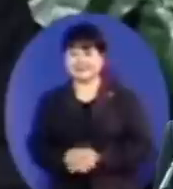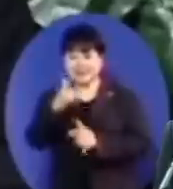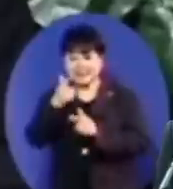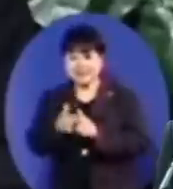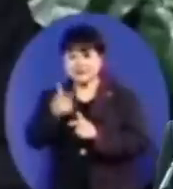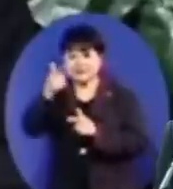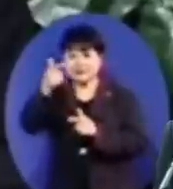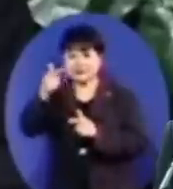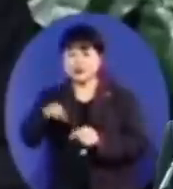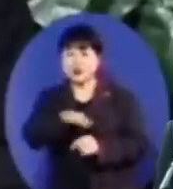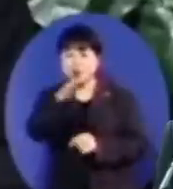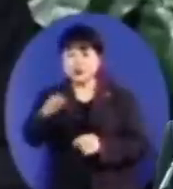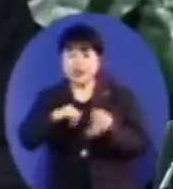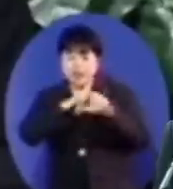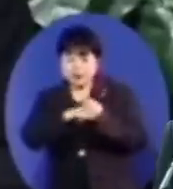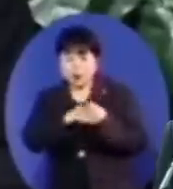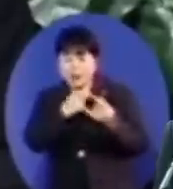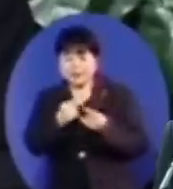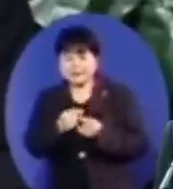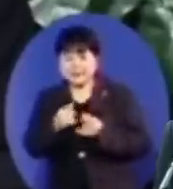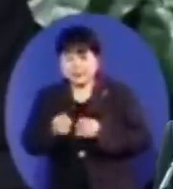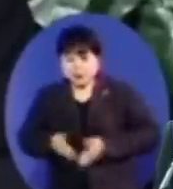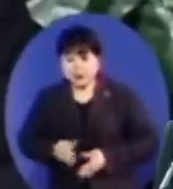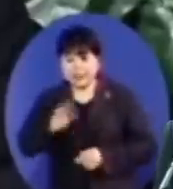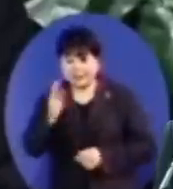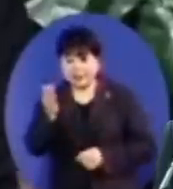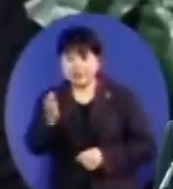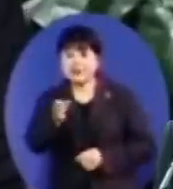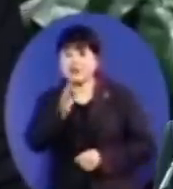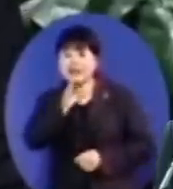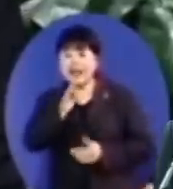예수님은 우리가 꼭 같은 인간으로 태어났지만은